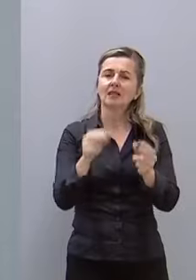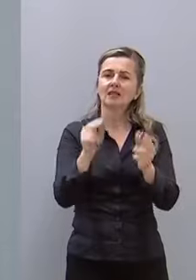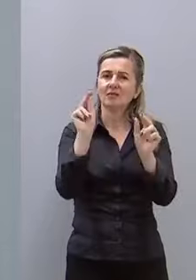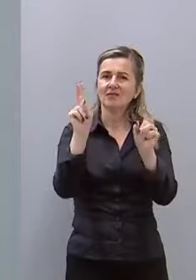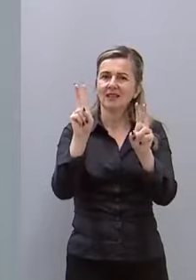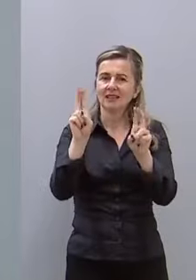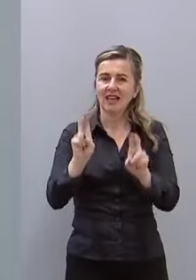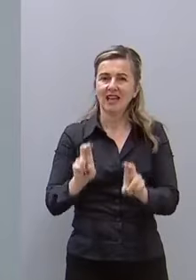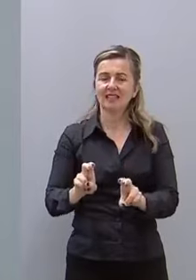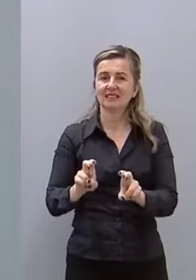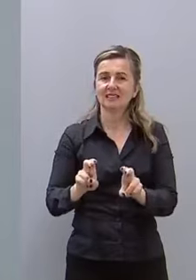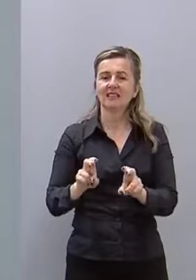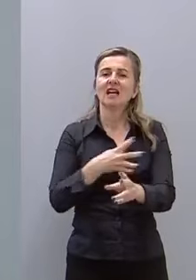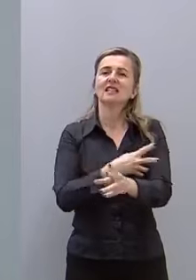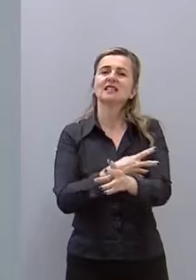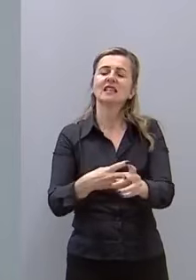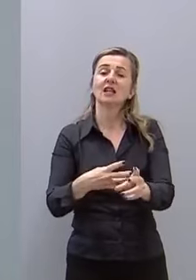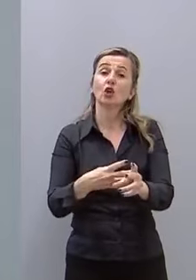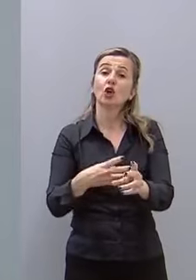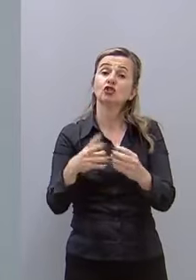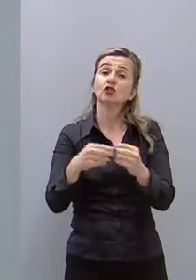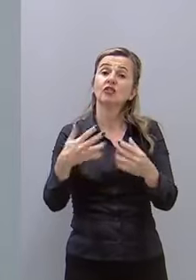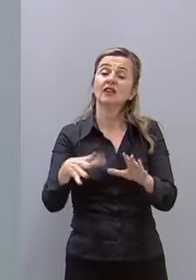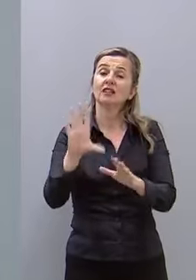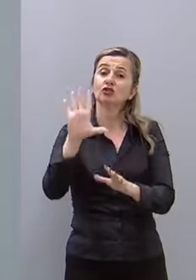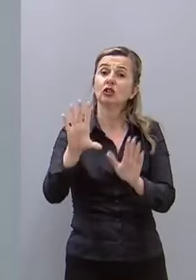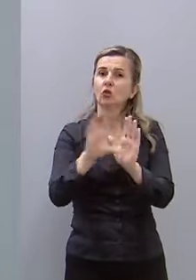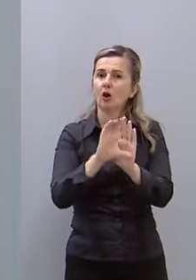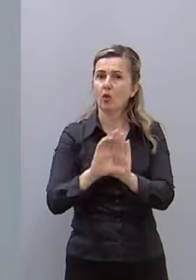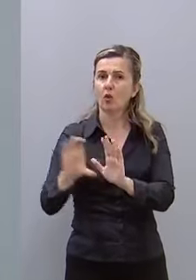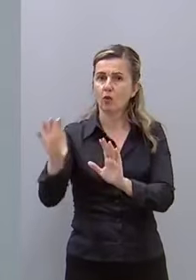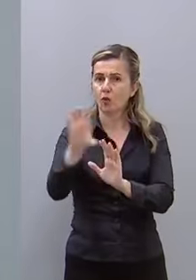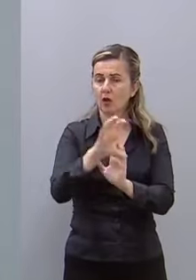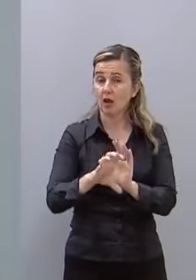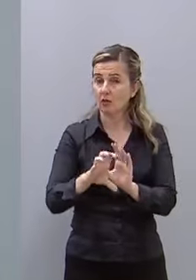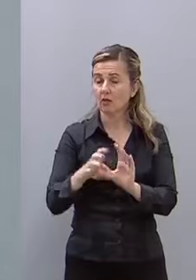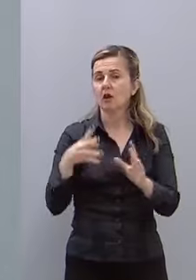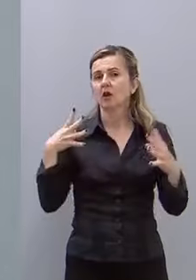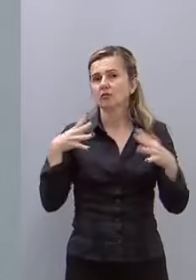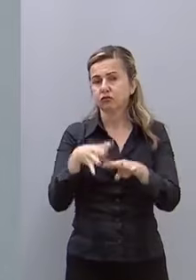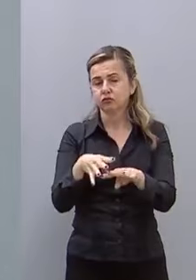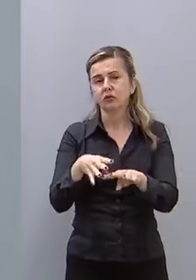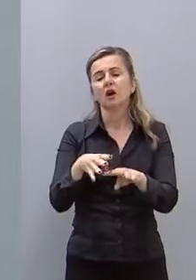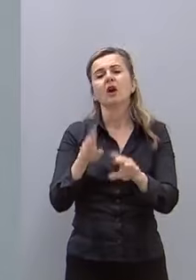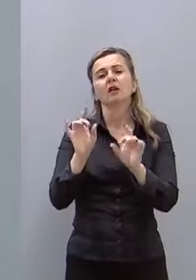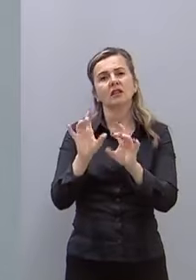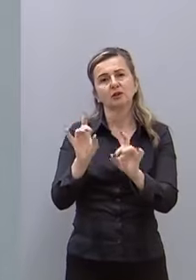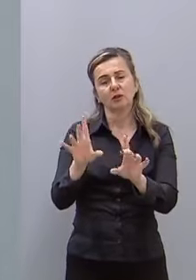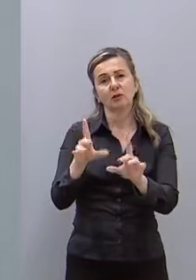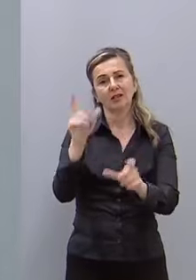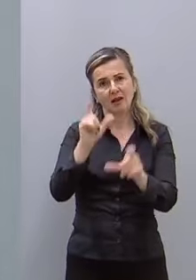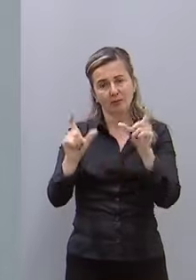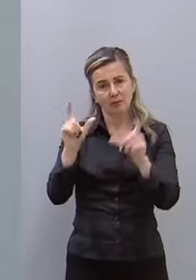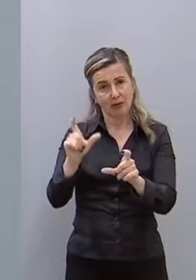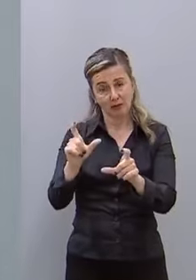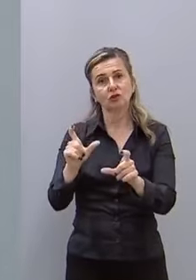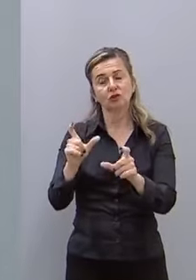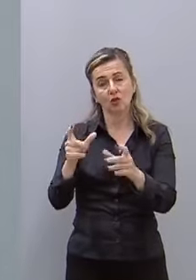fatti nei cinque comuni sulla l'affluenza diciamo l'affluenza la disponibilità della gente a